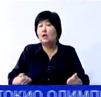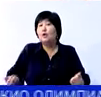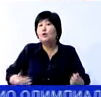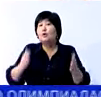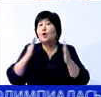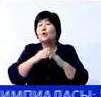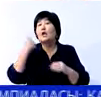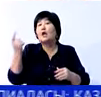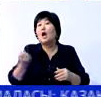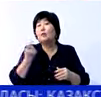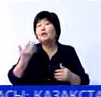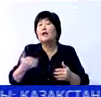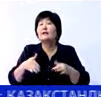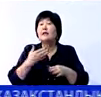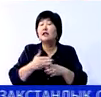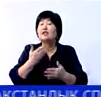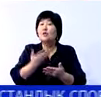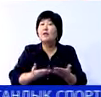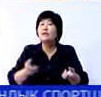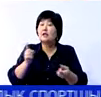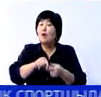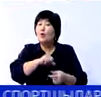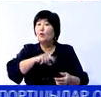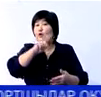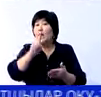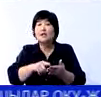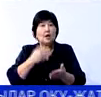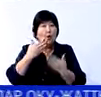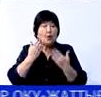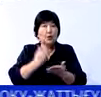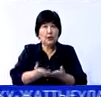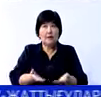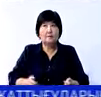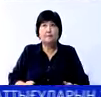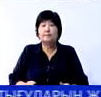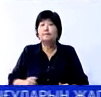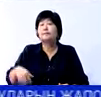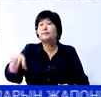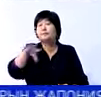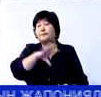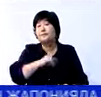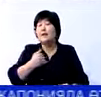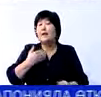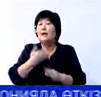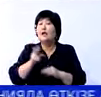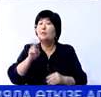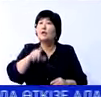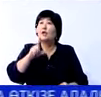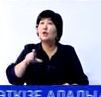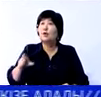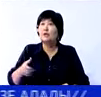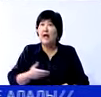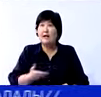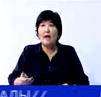үй коммуналдық шаруашылық саласындағы мәселелерге байланысты өз сұрақтарын қоюда. Корпорациямыздың тарапынан келген тұрғындарға